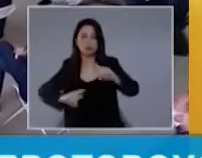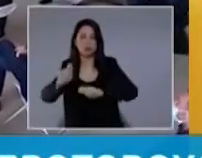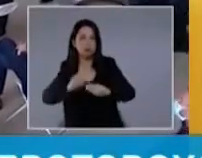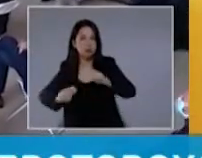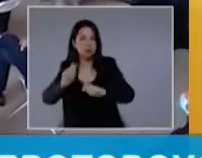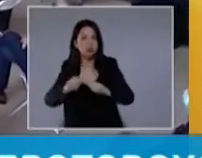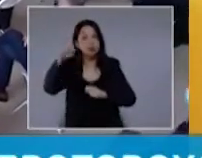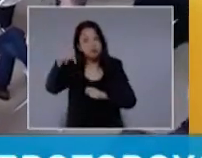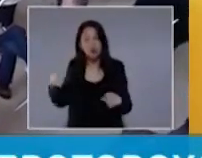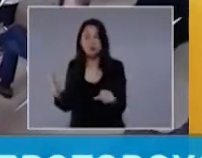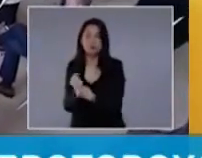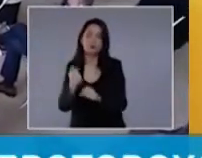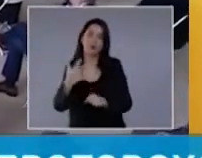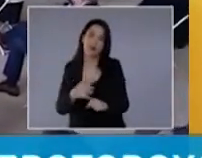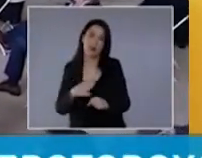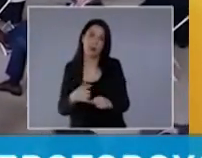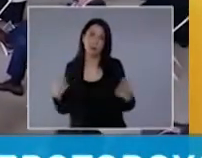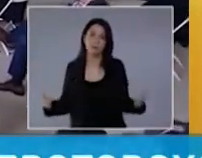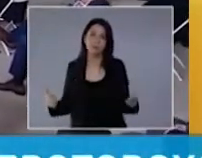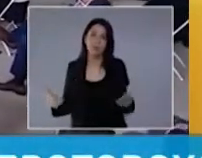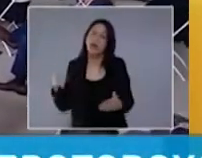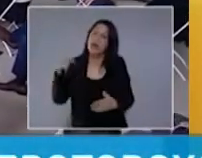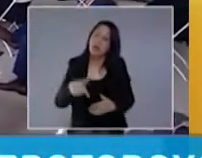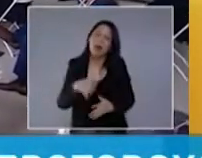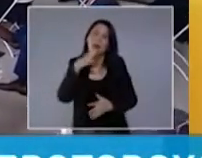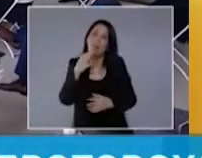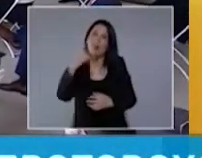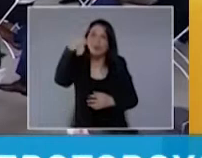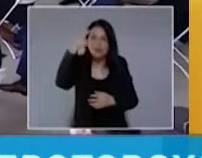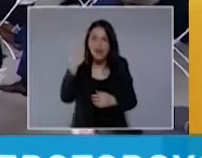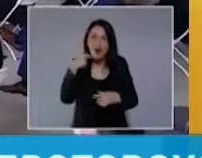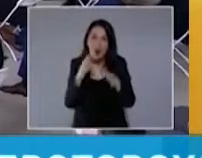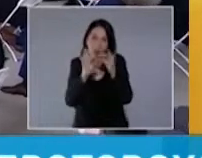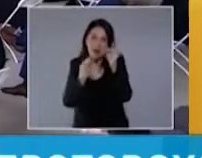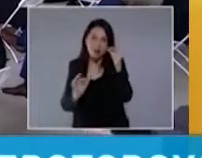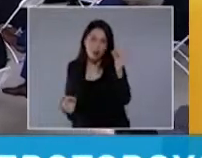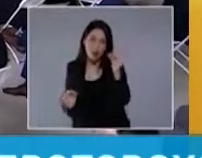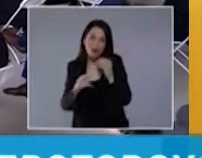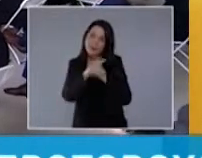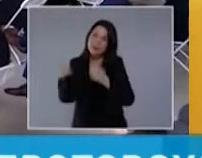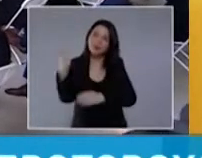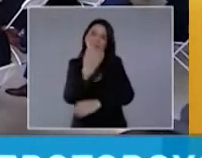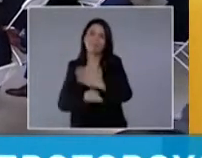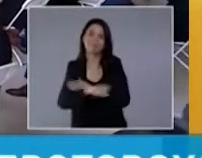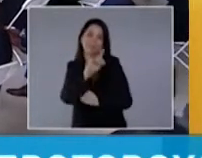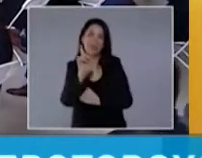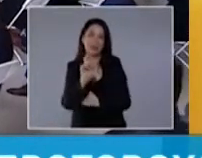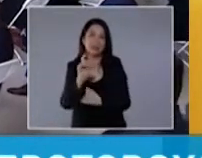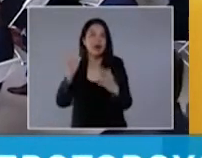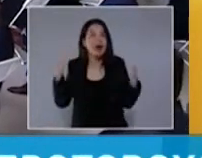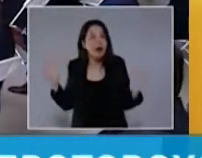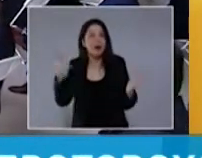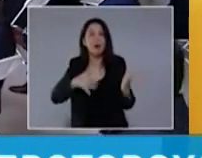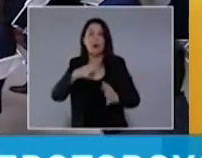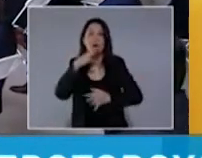Καβάλα εδώ και πολλούς μήνες. Νομίζω ότι έχουν κλείσει και κάνα δύο χρόνια. Από εκεί και